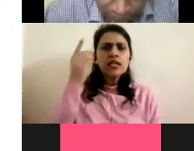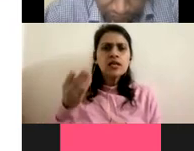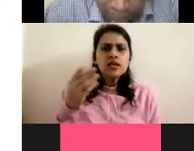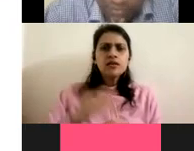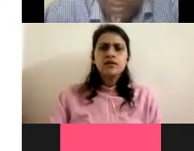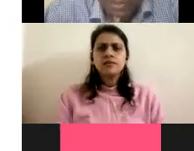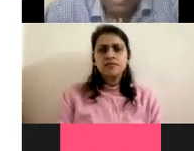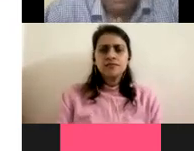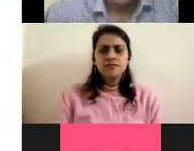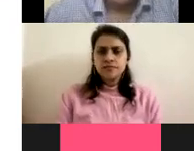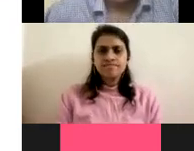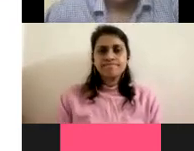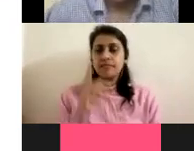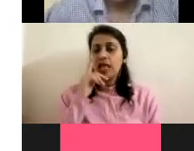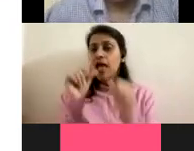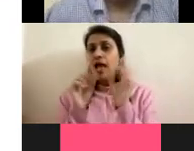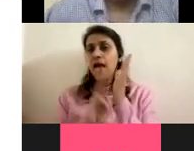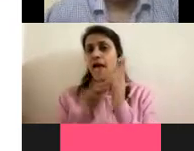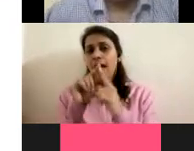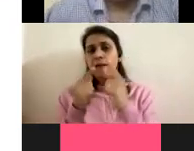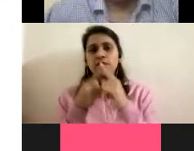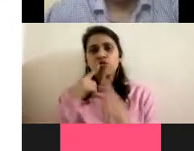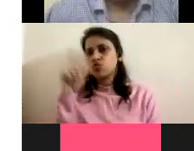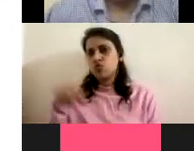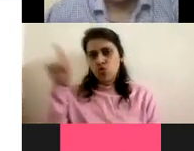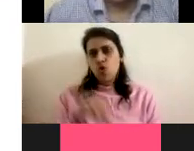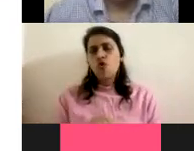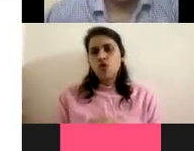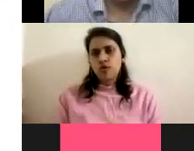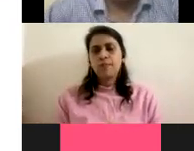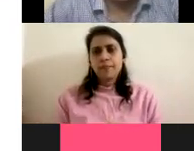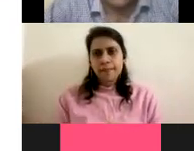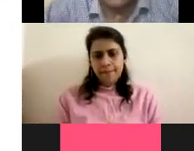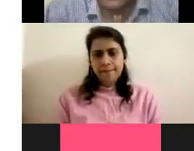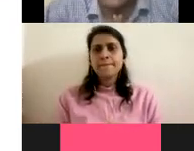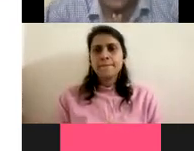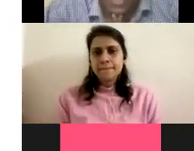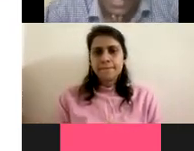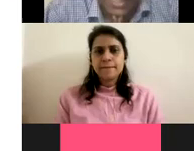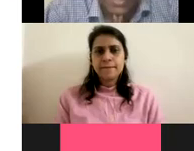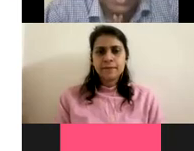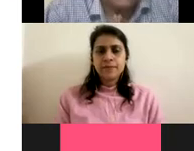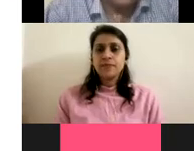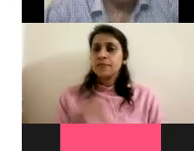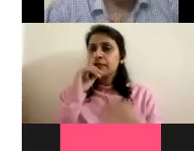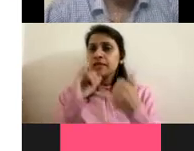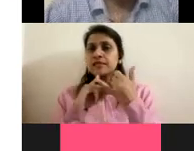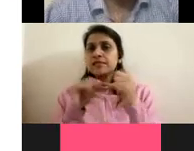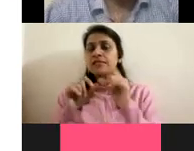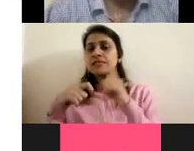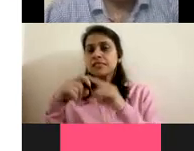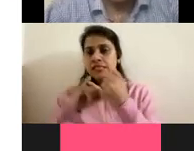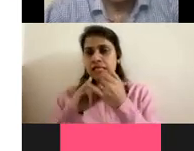रॉन्ग. नो सर, आई डोंट थिंक सो. हां साक्षी, अमित, यस साक्षी बोलिए. यस आई डोंट थिंक सो वी